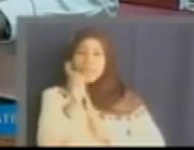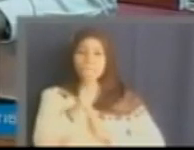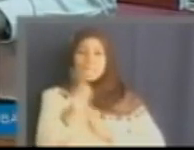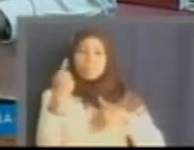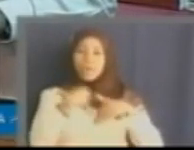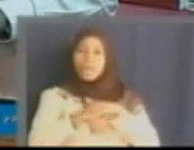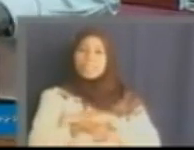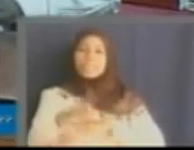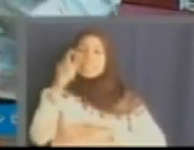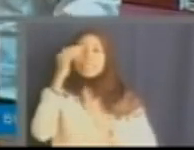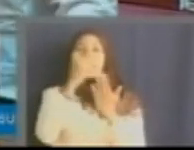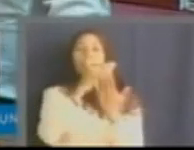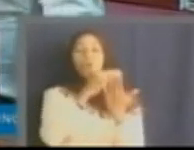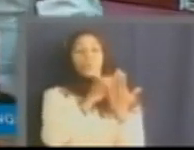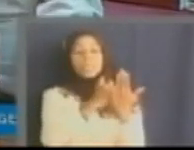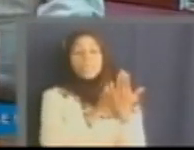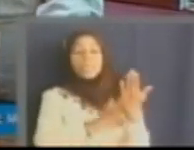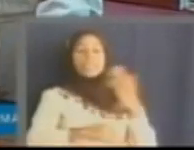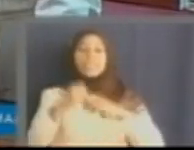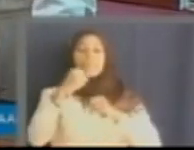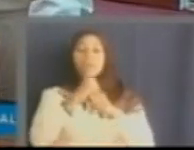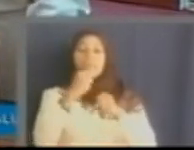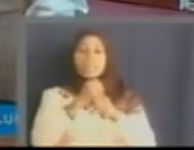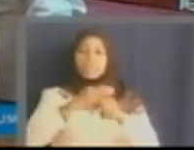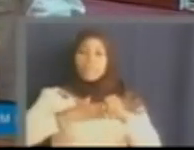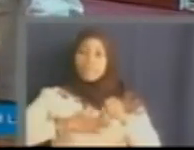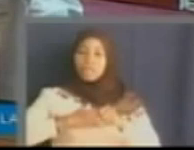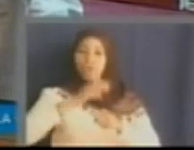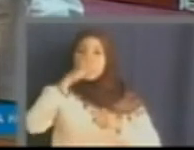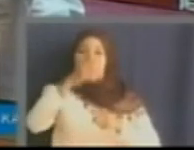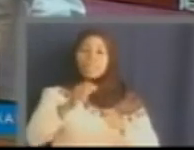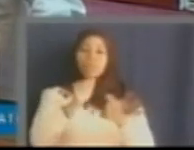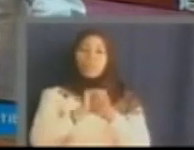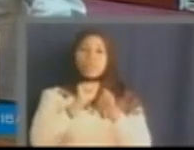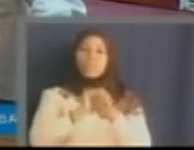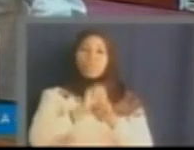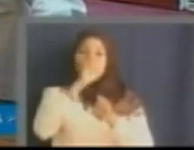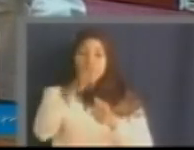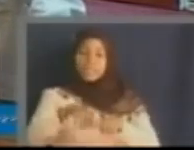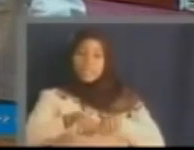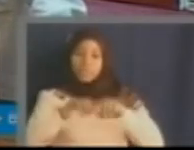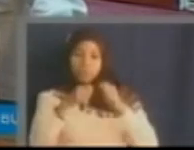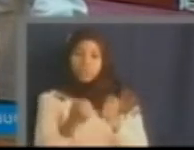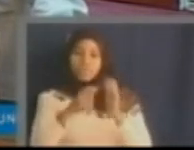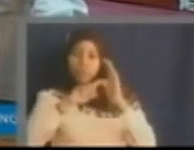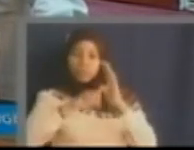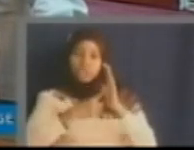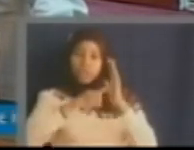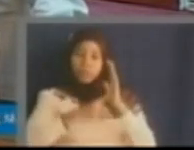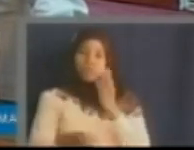Kwa hiyo ilibidi suala lile tutengue kanuni ili kuongeza katika orodha ya shughuli za